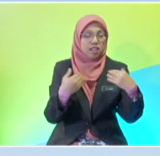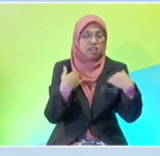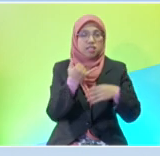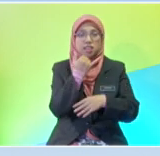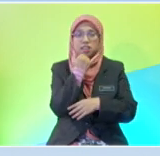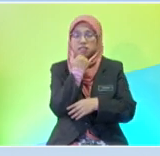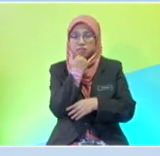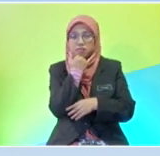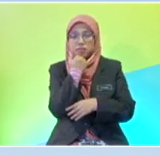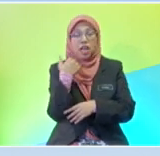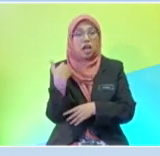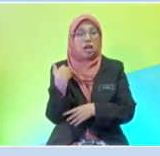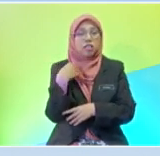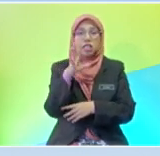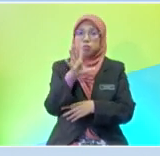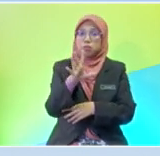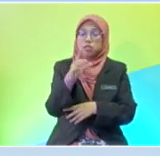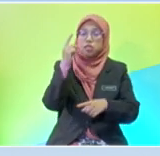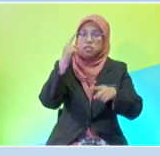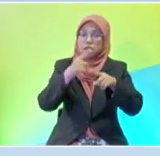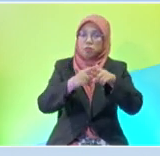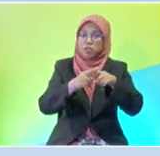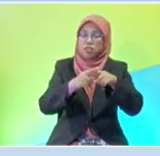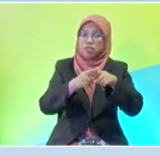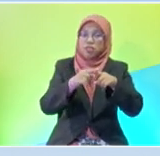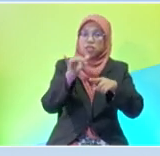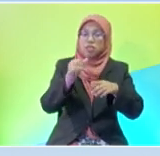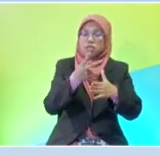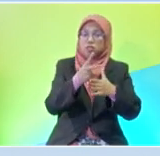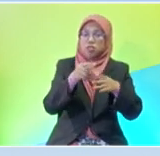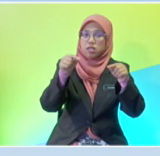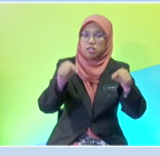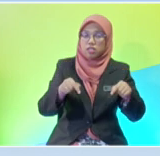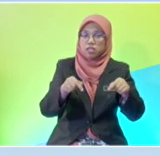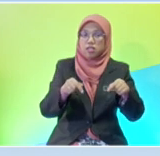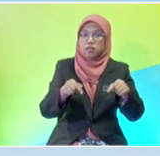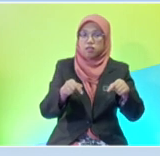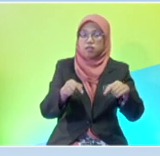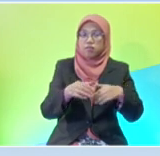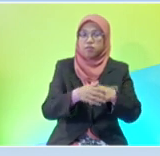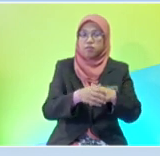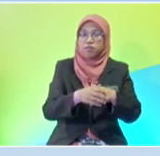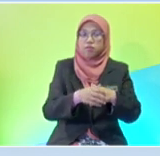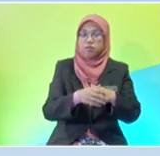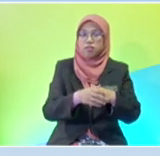kesiapan yang kita kena kongsikan hari ini sobat itu Anda dikehendaki